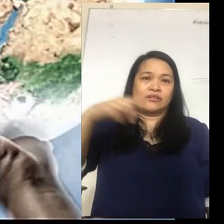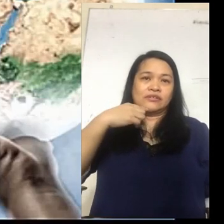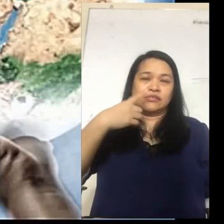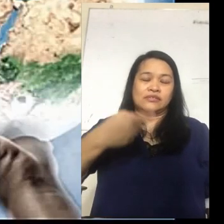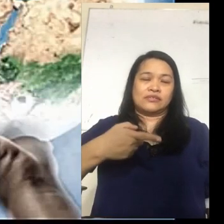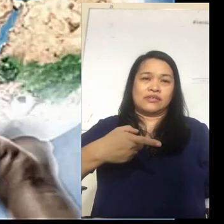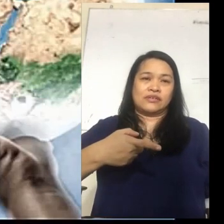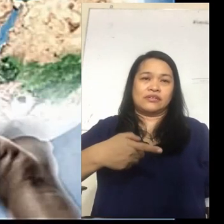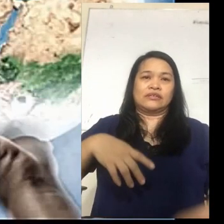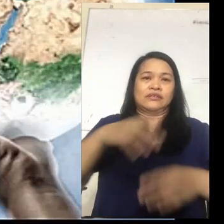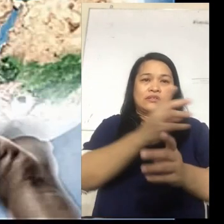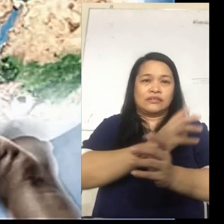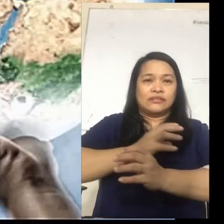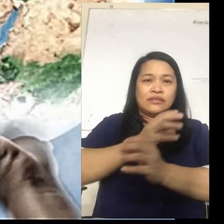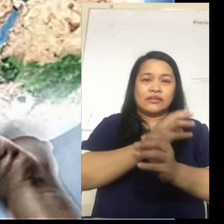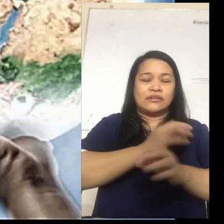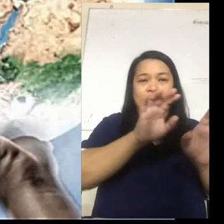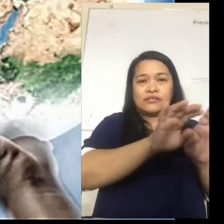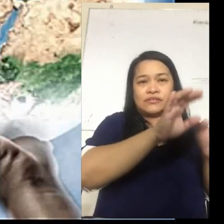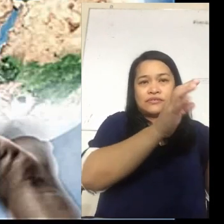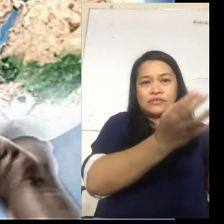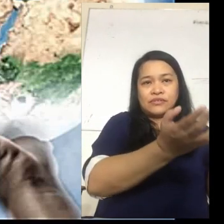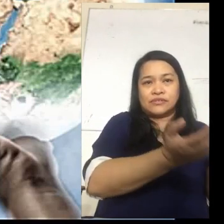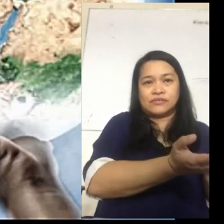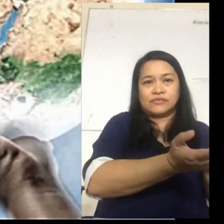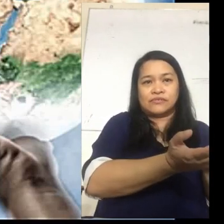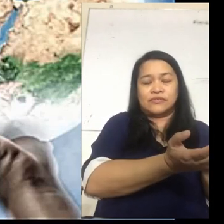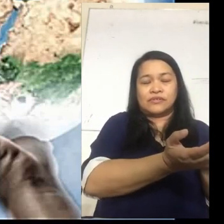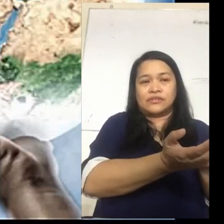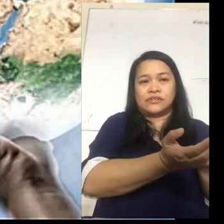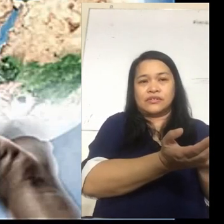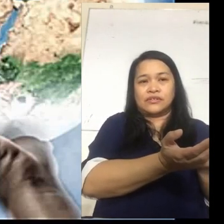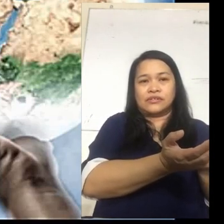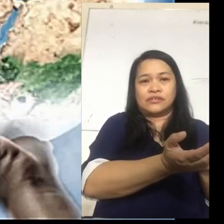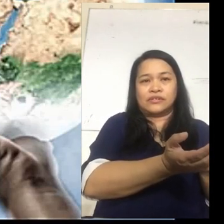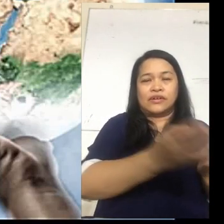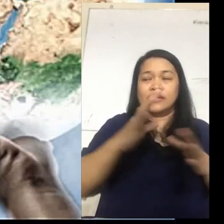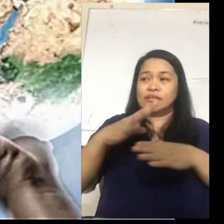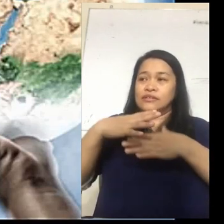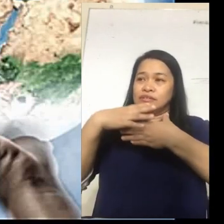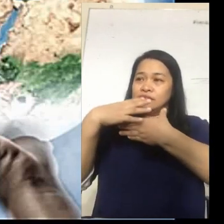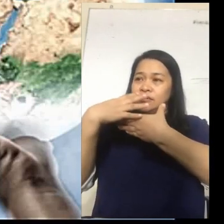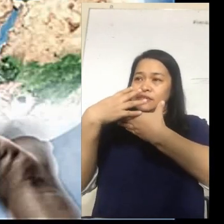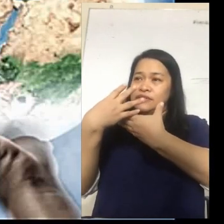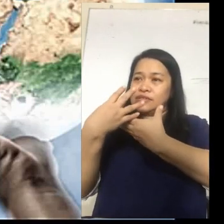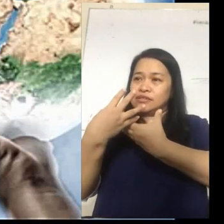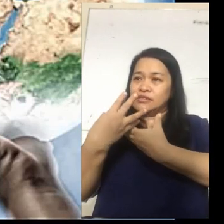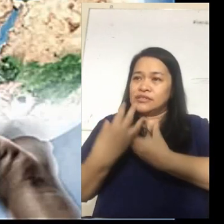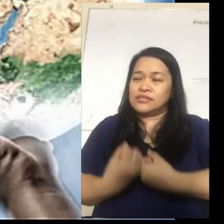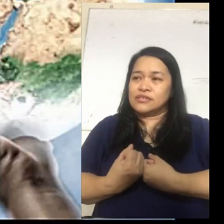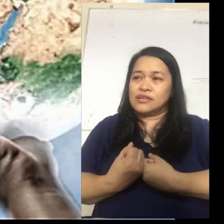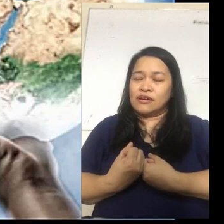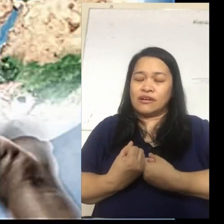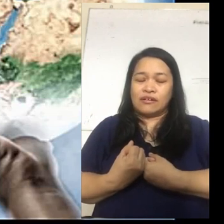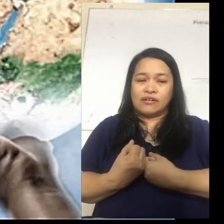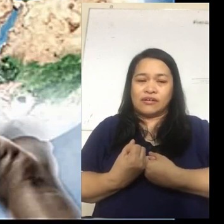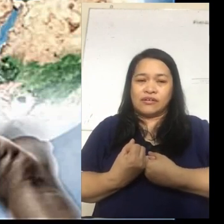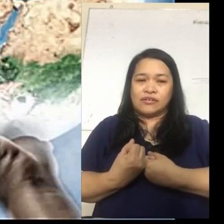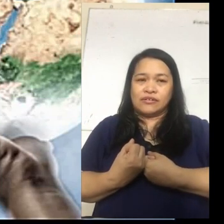world, the deceitfulness of riches, and the desires for other things entering